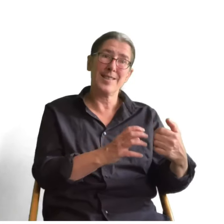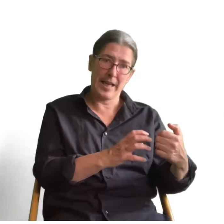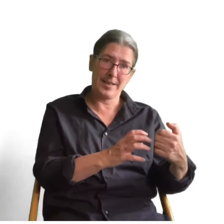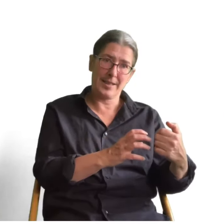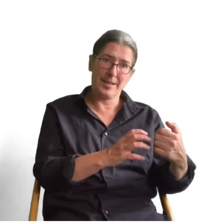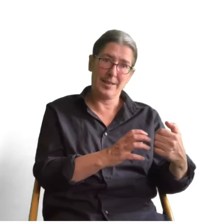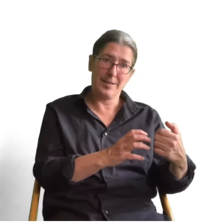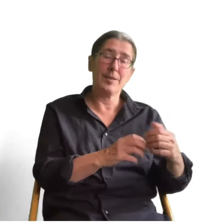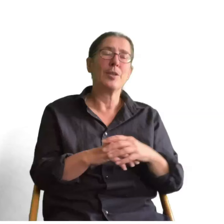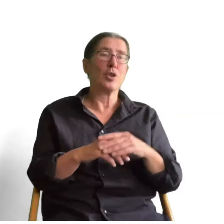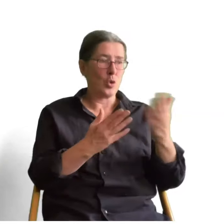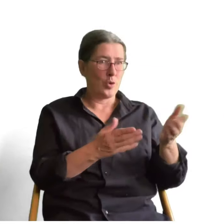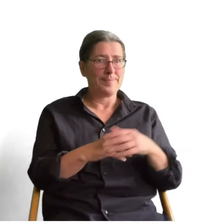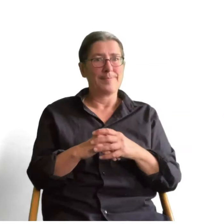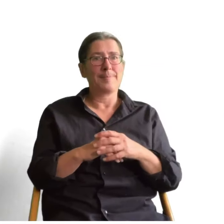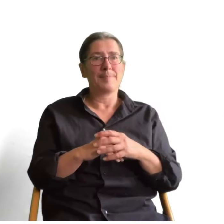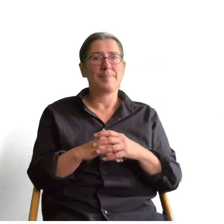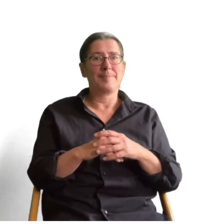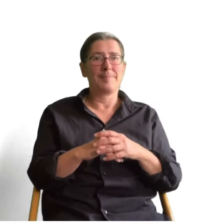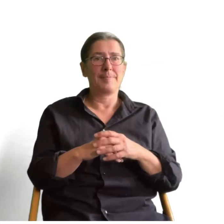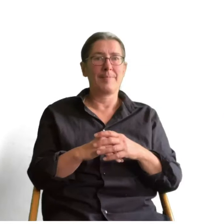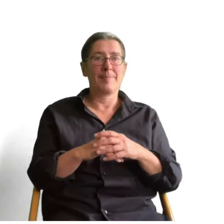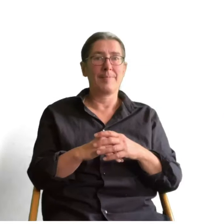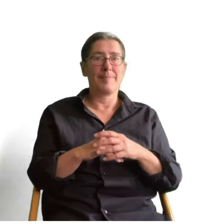50, 60. So,